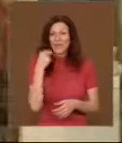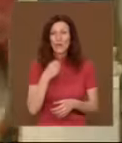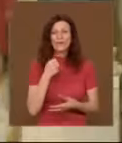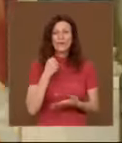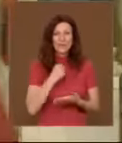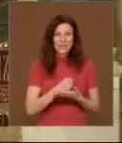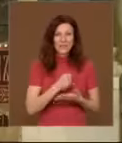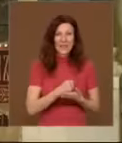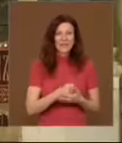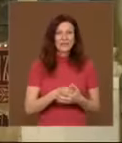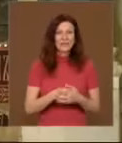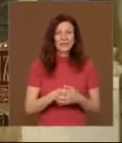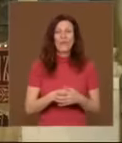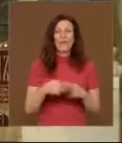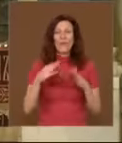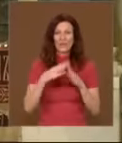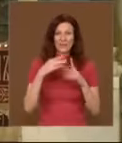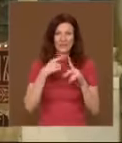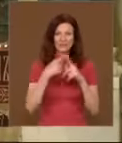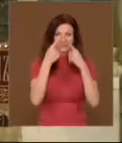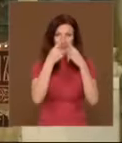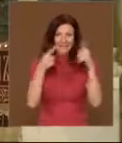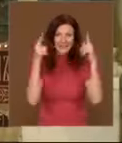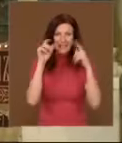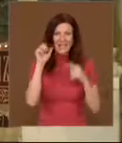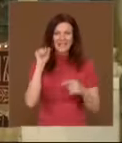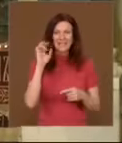на Патриаршеската катедрала св. Александър Невски,